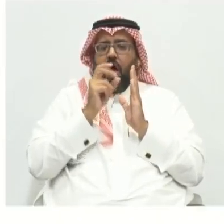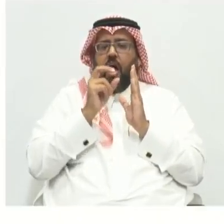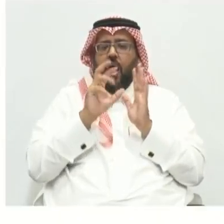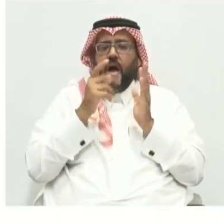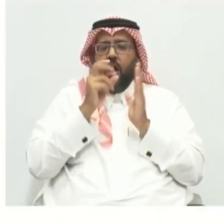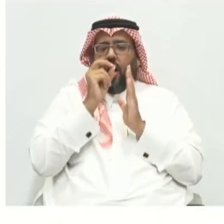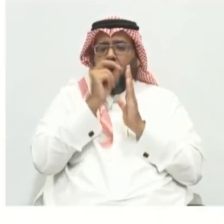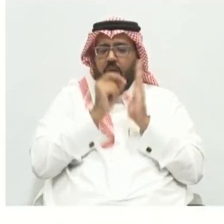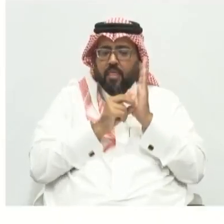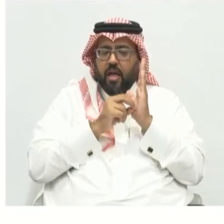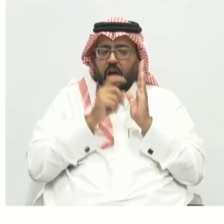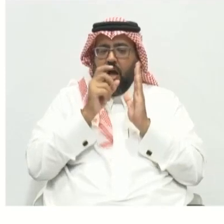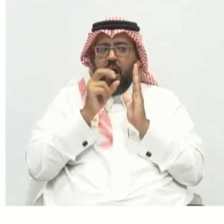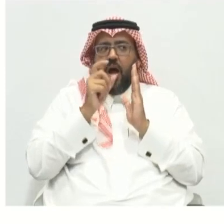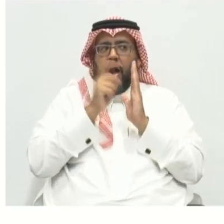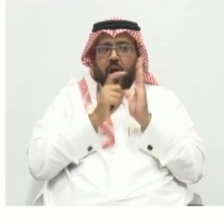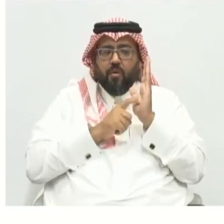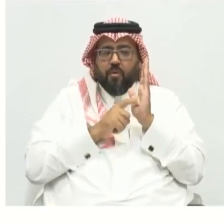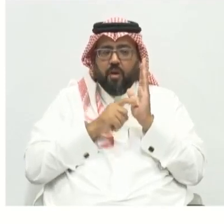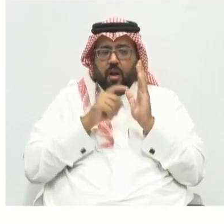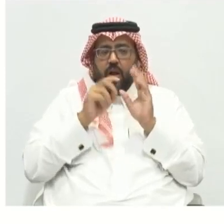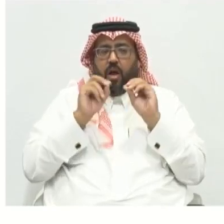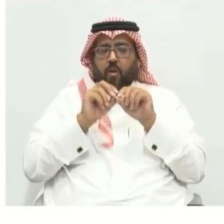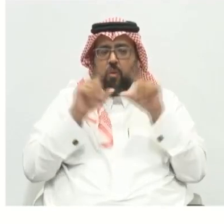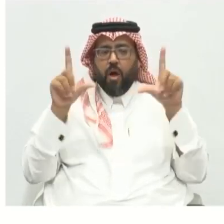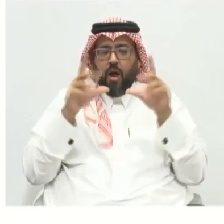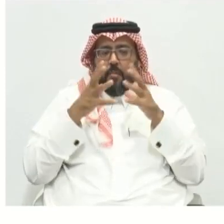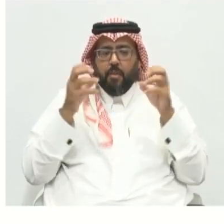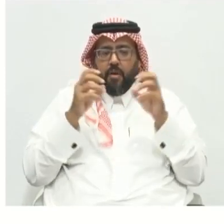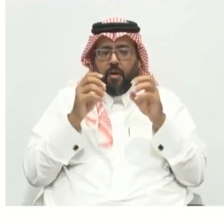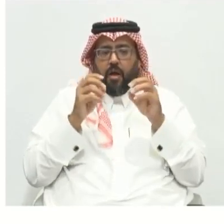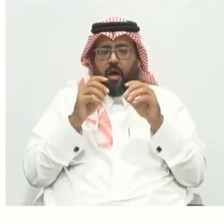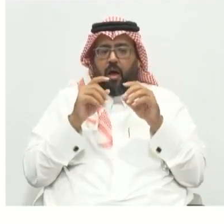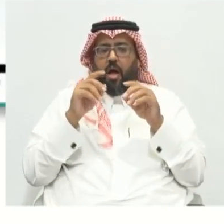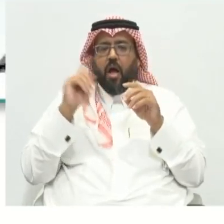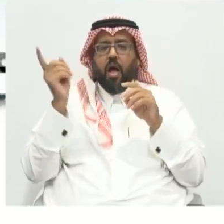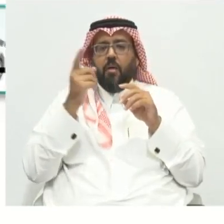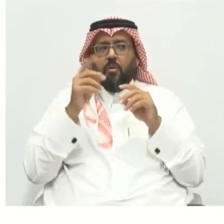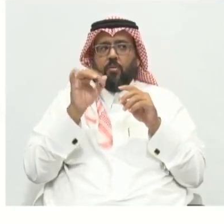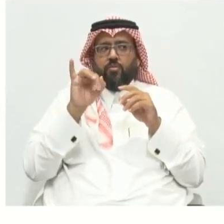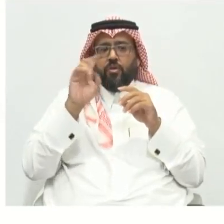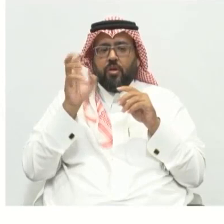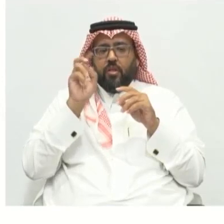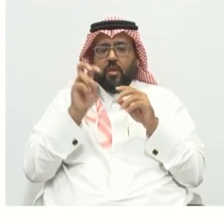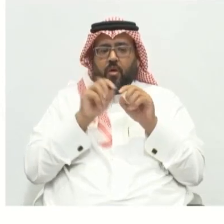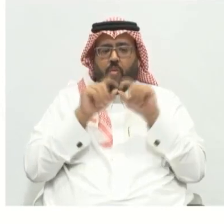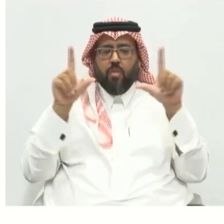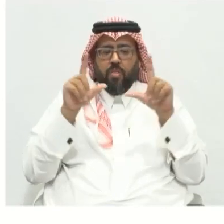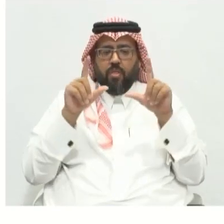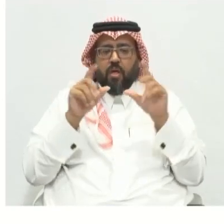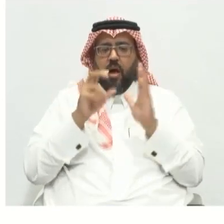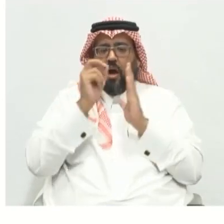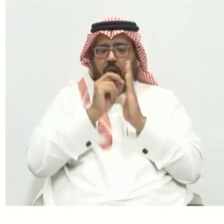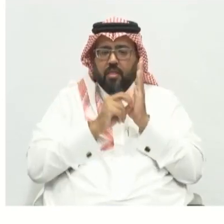وايضا توضح معنى ان القاعده القانونيه عامه ومجرده وكذلك توضح معنى ان